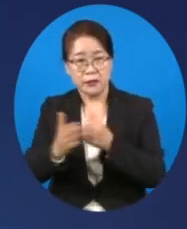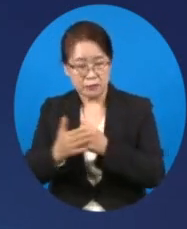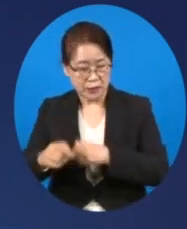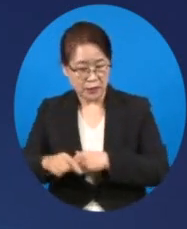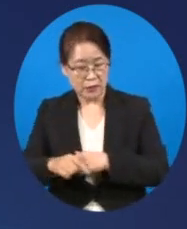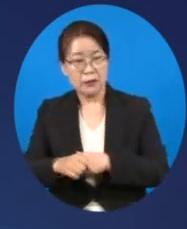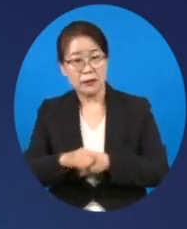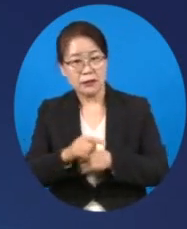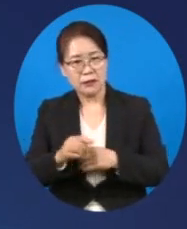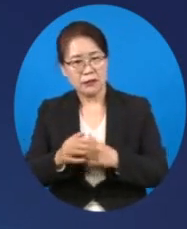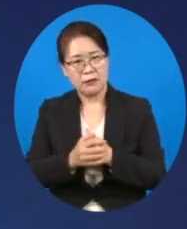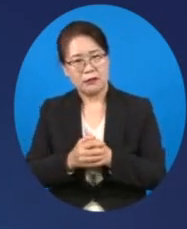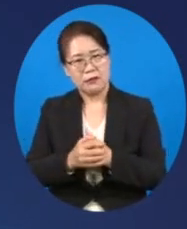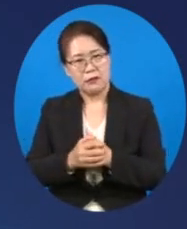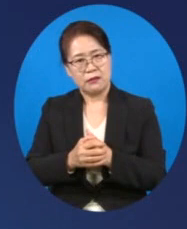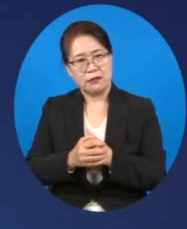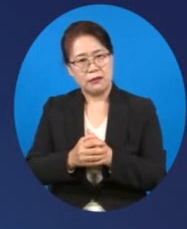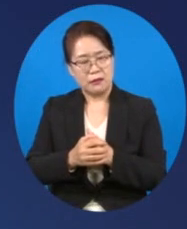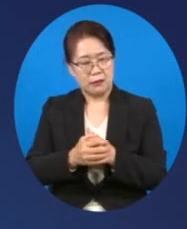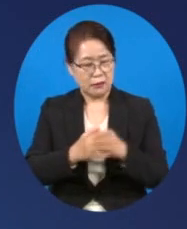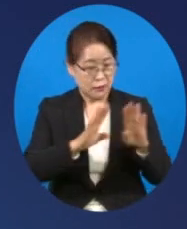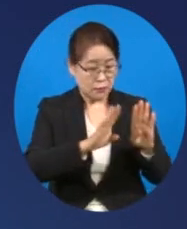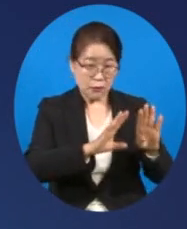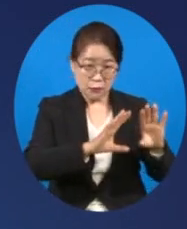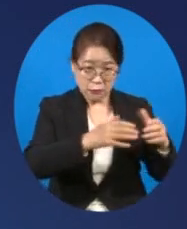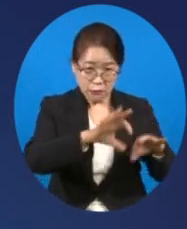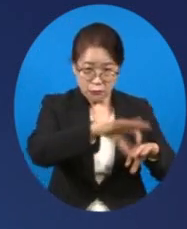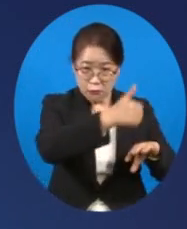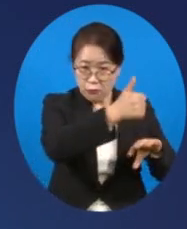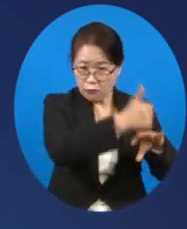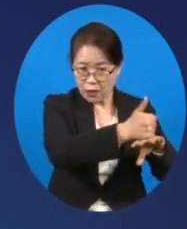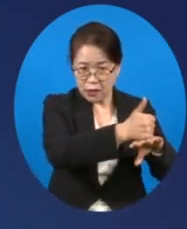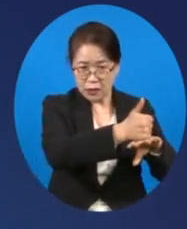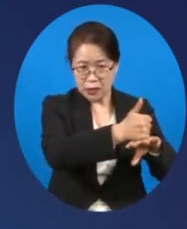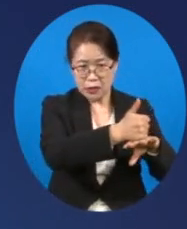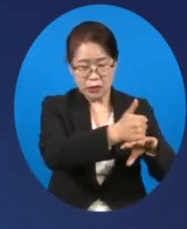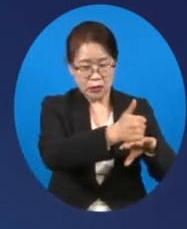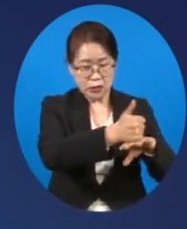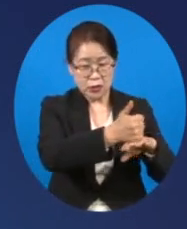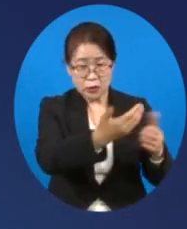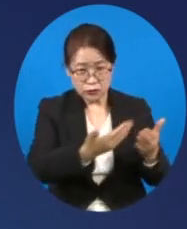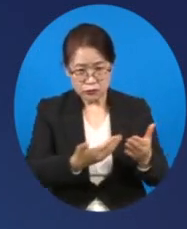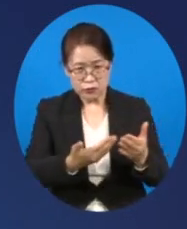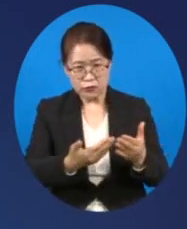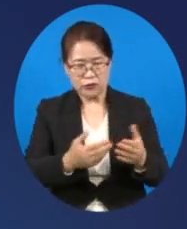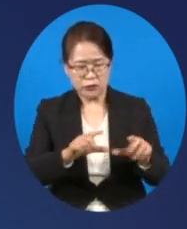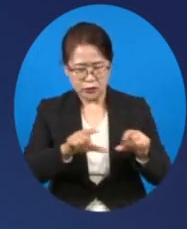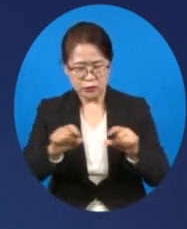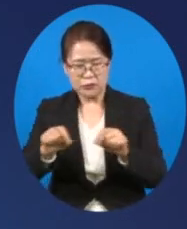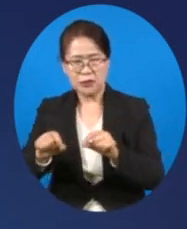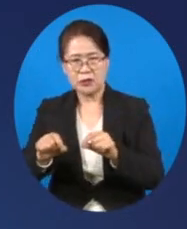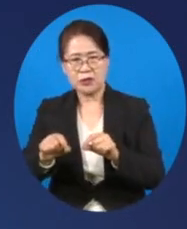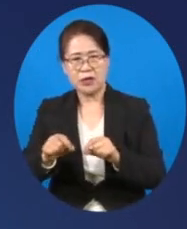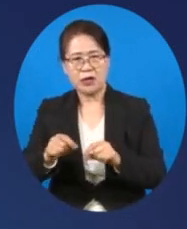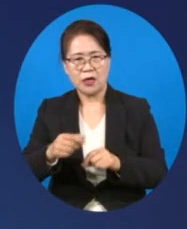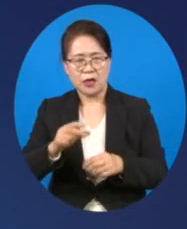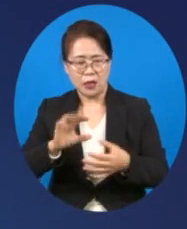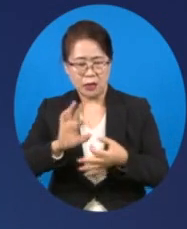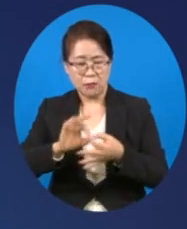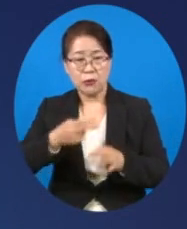그들은요 어때요 바로의 왕국에 있을 때에 바로 왕이 내려주는 음식과 포도주를 거절했던 것입니다